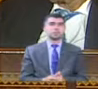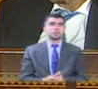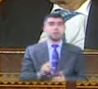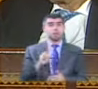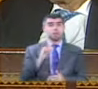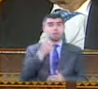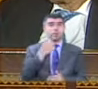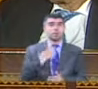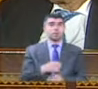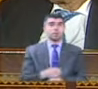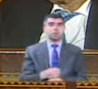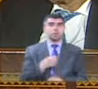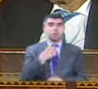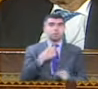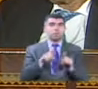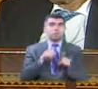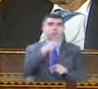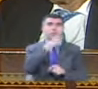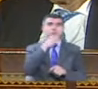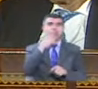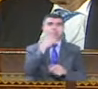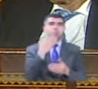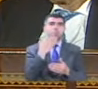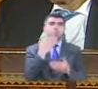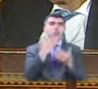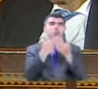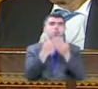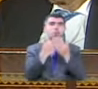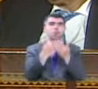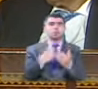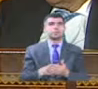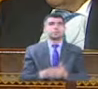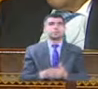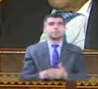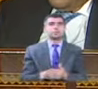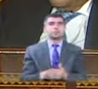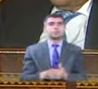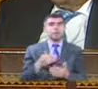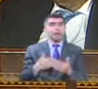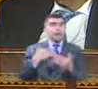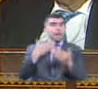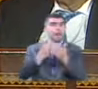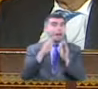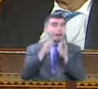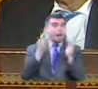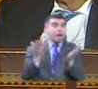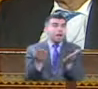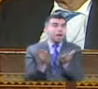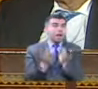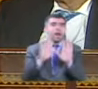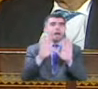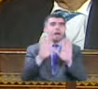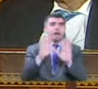بداية شهر مبارك سعيد، وخاصة الأشهر الأواخر، العشر